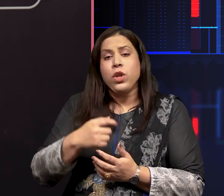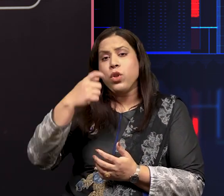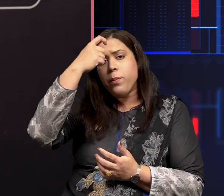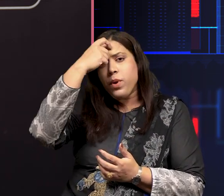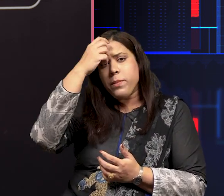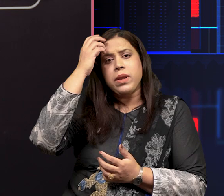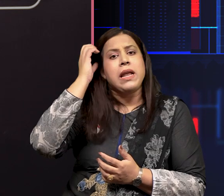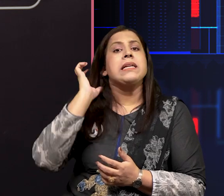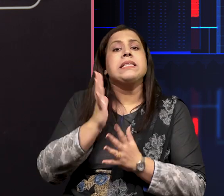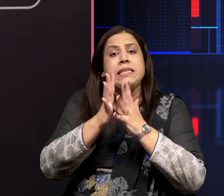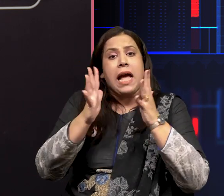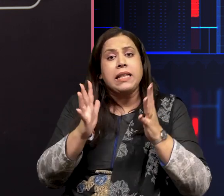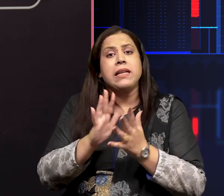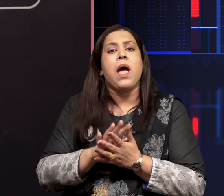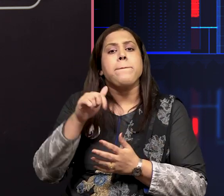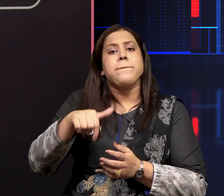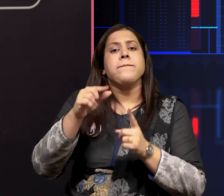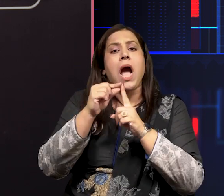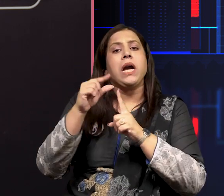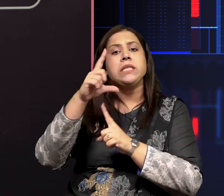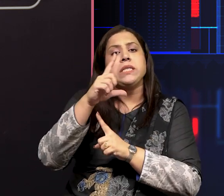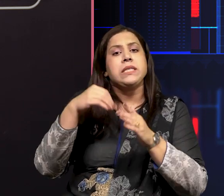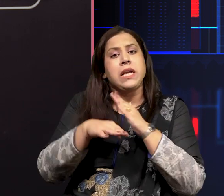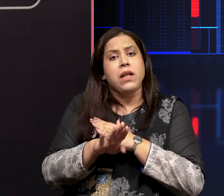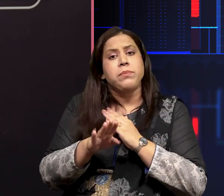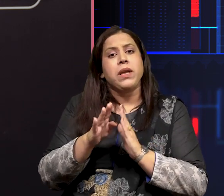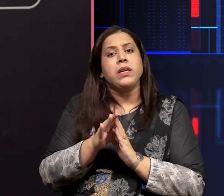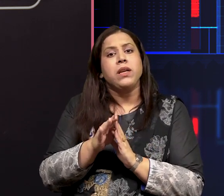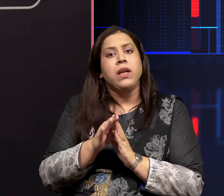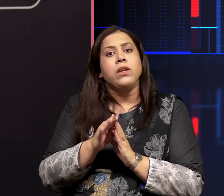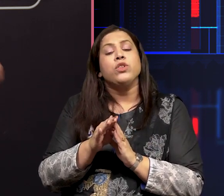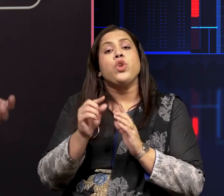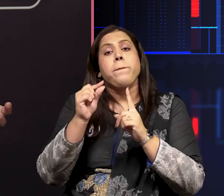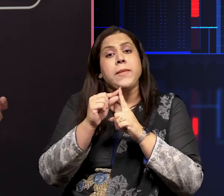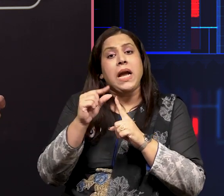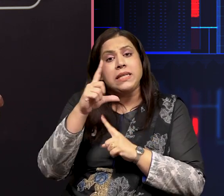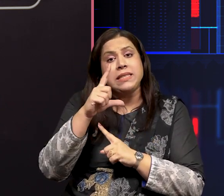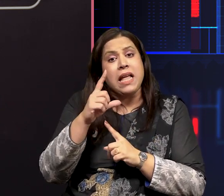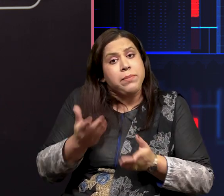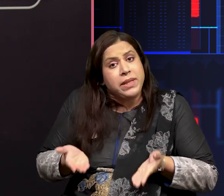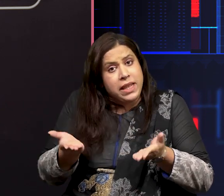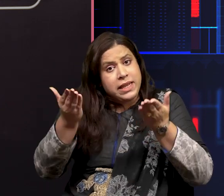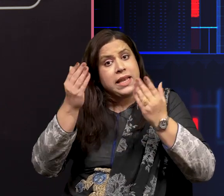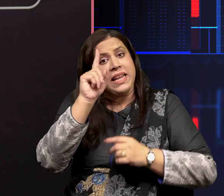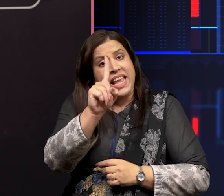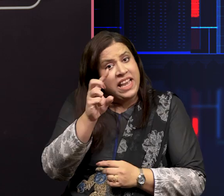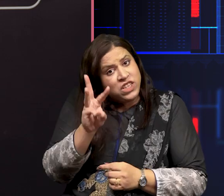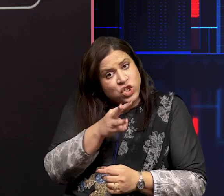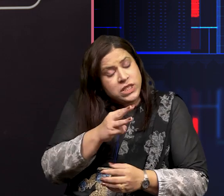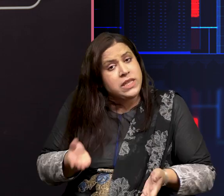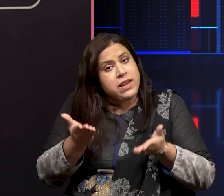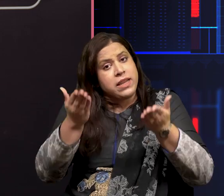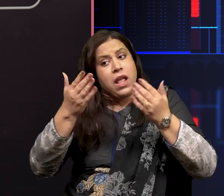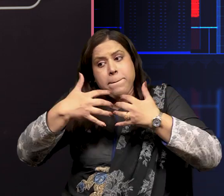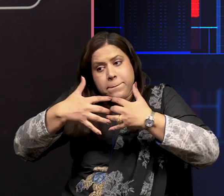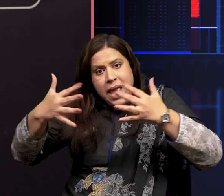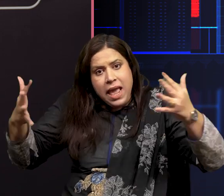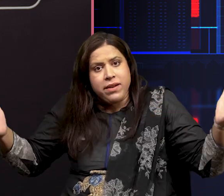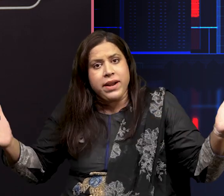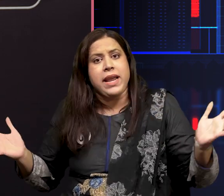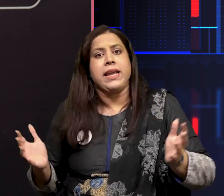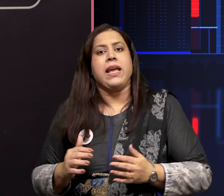एक चीज़ जो तरक्की कर रही है, डेवलप कर रही है, एक्सपैंड कर रही है, इंटरनेशनल हो रही है, वो आर्ट